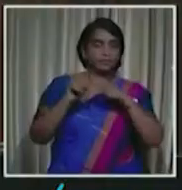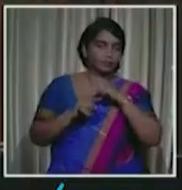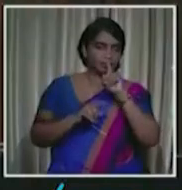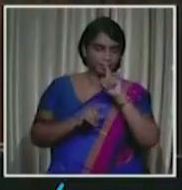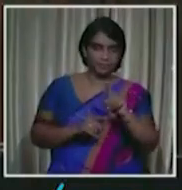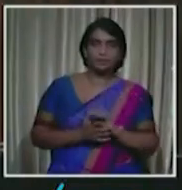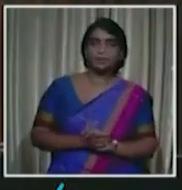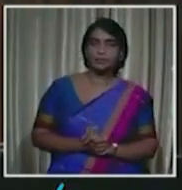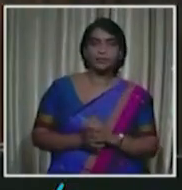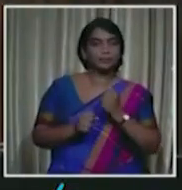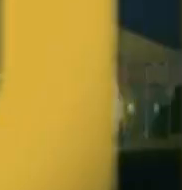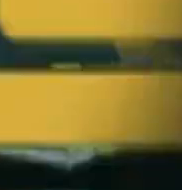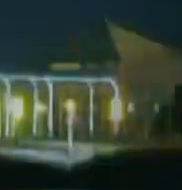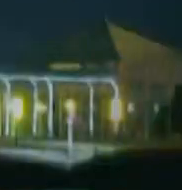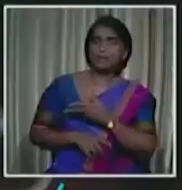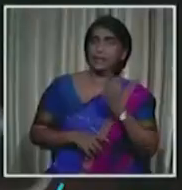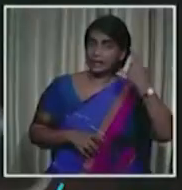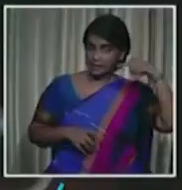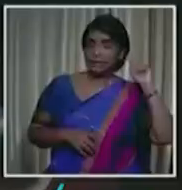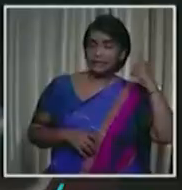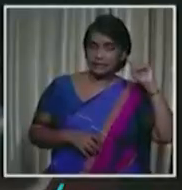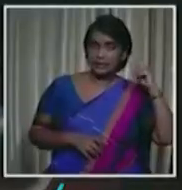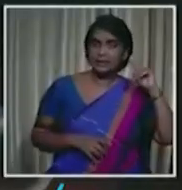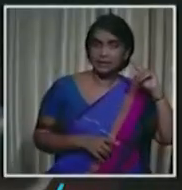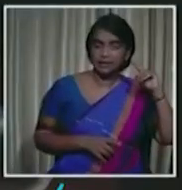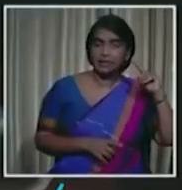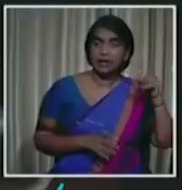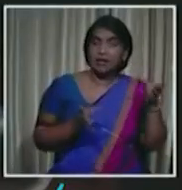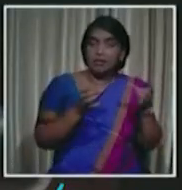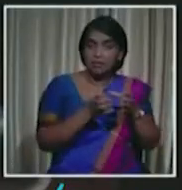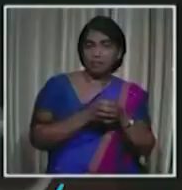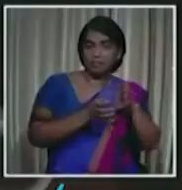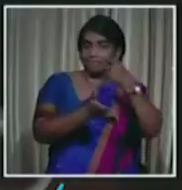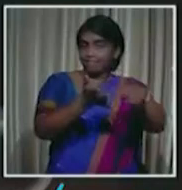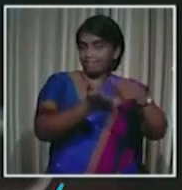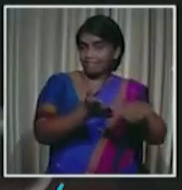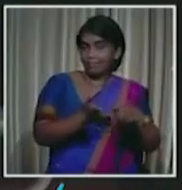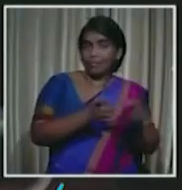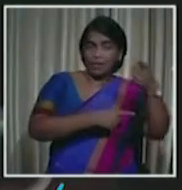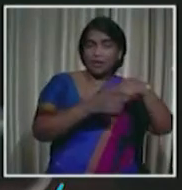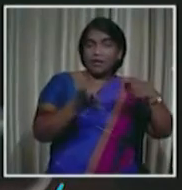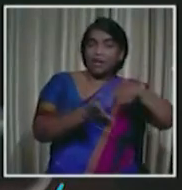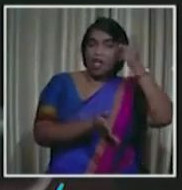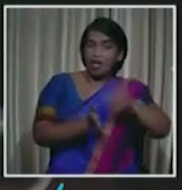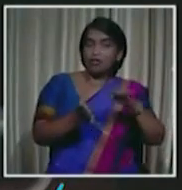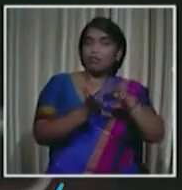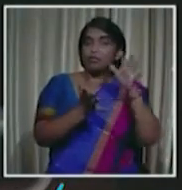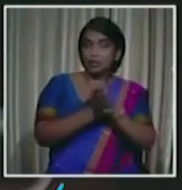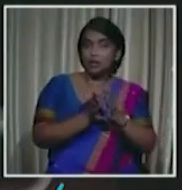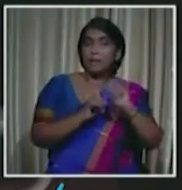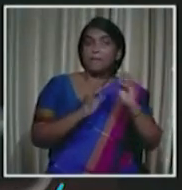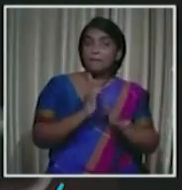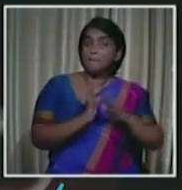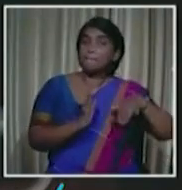धनुंदेमि गोटाबे राजपक्ष जनाधिपति ग्रूप के असंकरण तीन ग्रूप के अनुमति अर तीन अगमति तुम्हारे